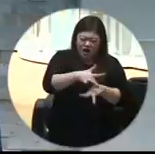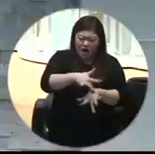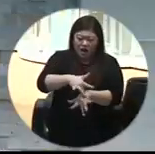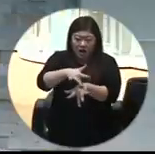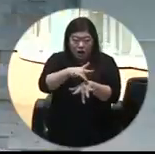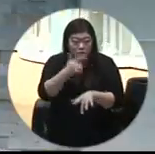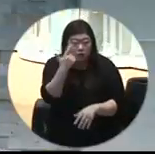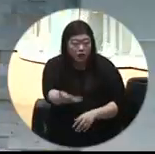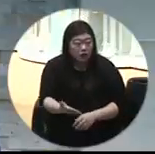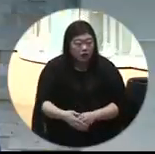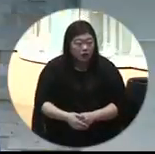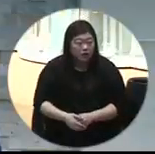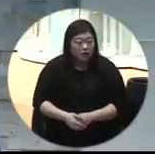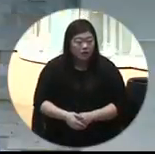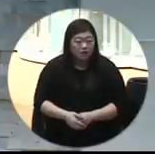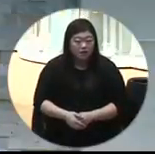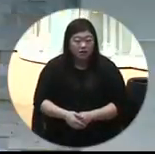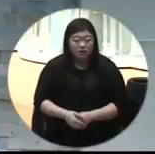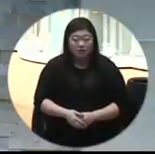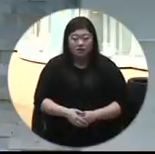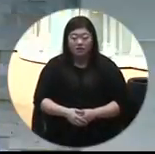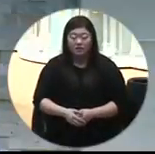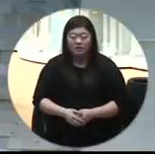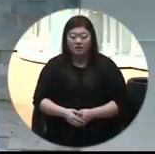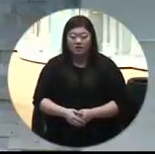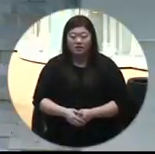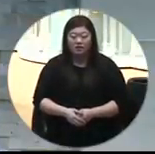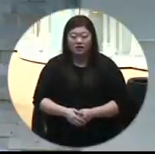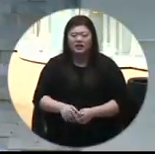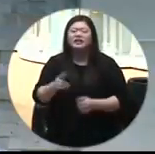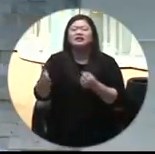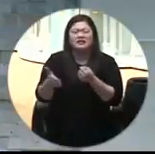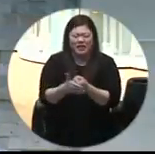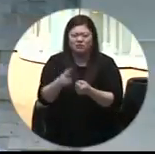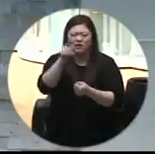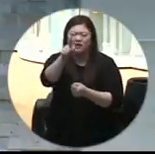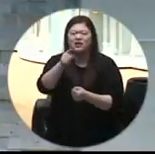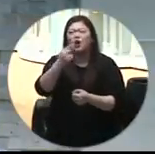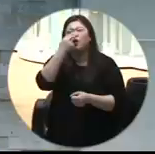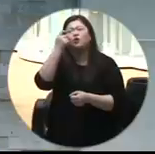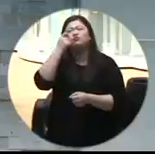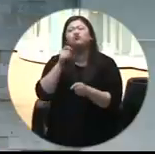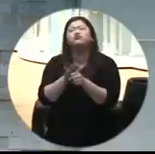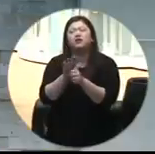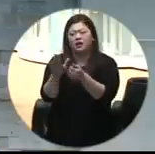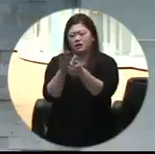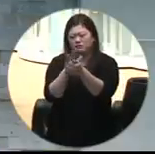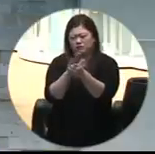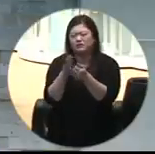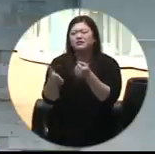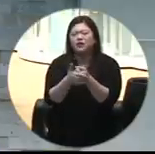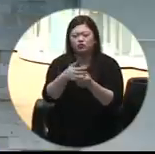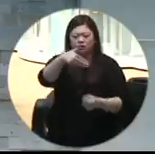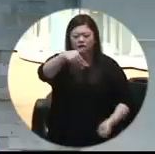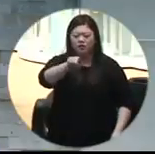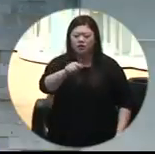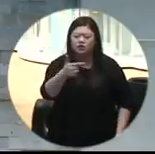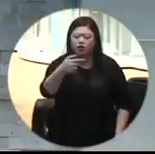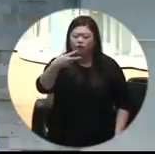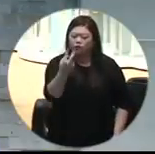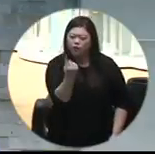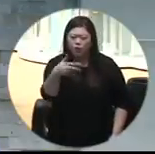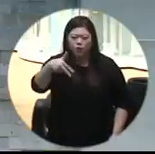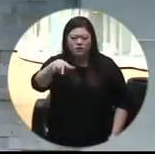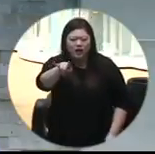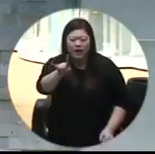불교와 무속에서는. 그래서 이런 늙을 위로하기 위해서 천도제를 지내고 구슬을 해야